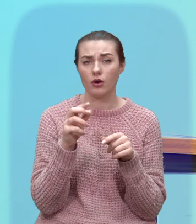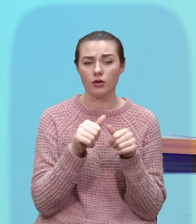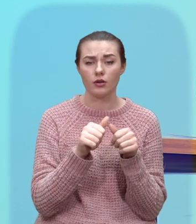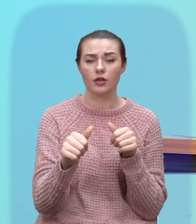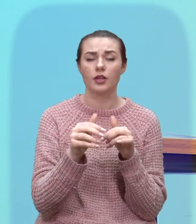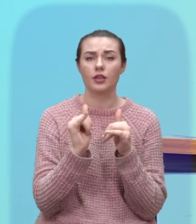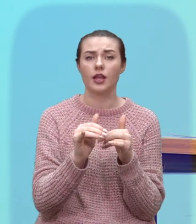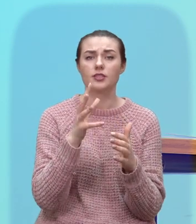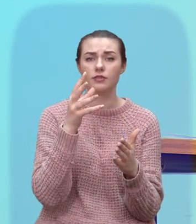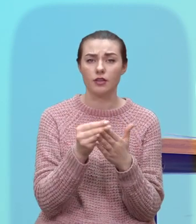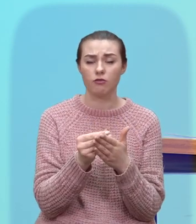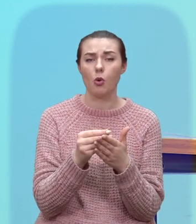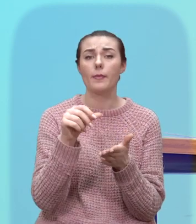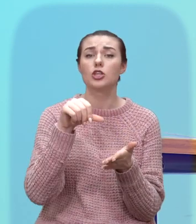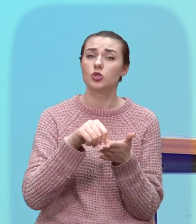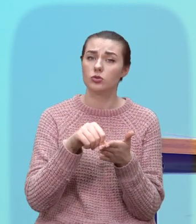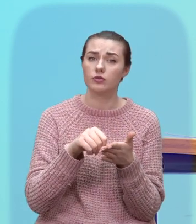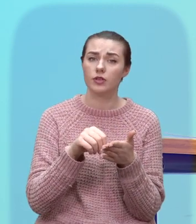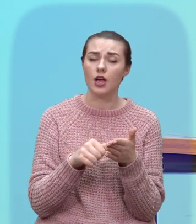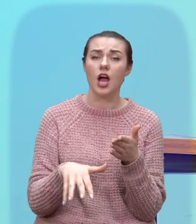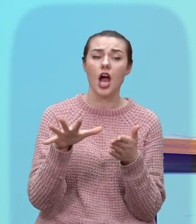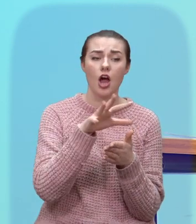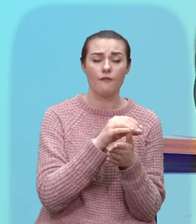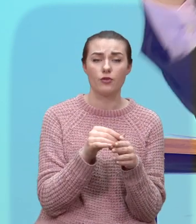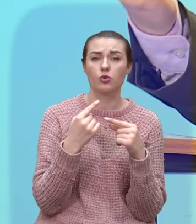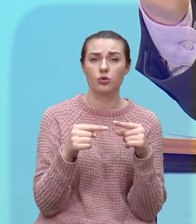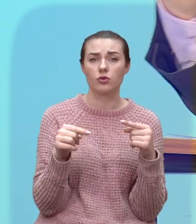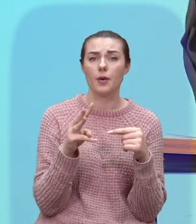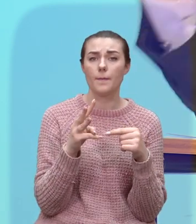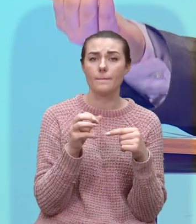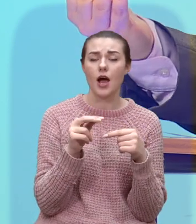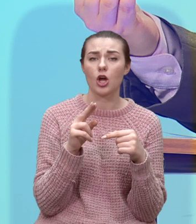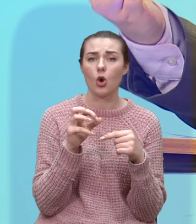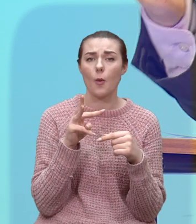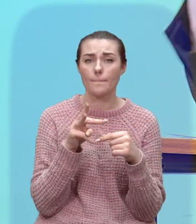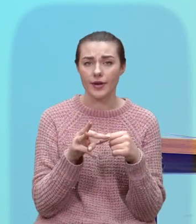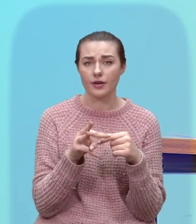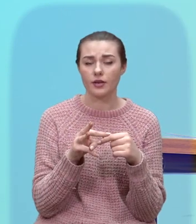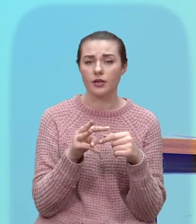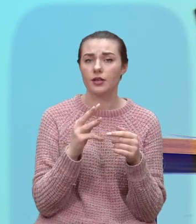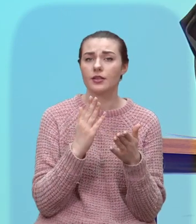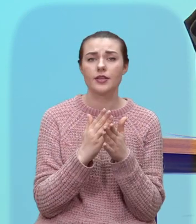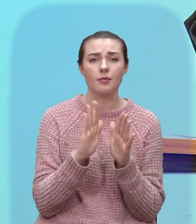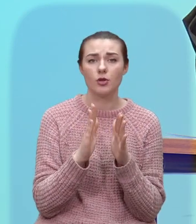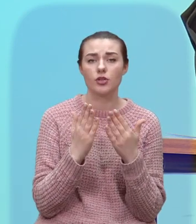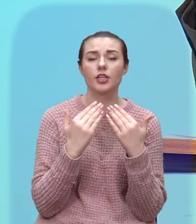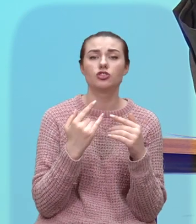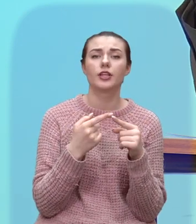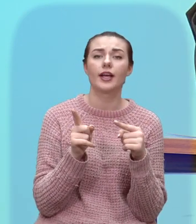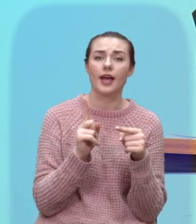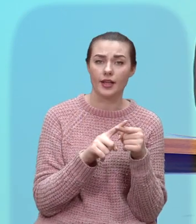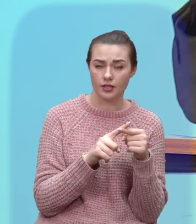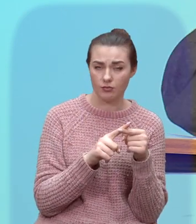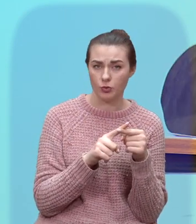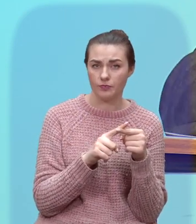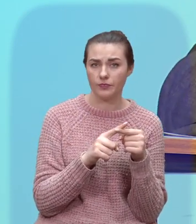выделяет для своего присутствия а все остальное мо кому то есть не имеющие отношения к